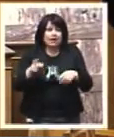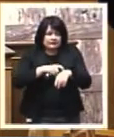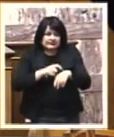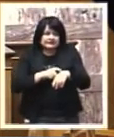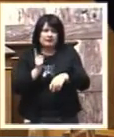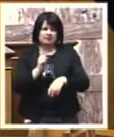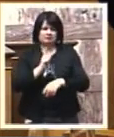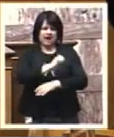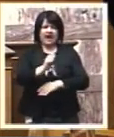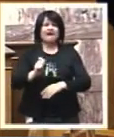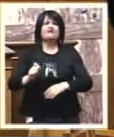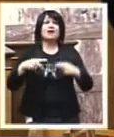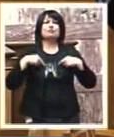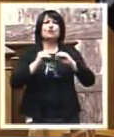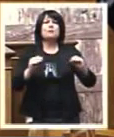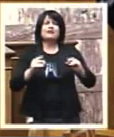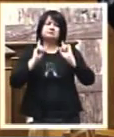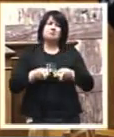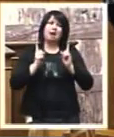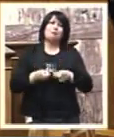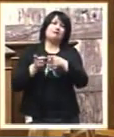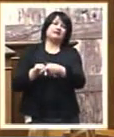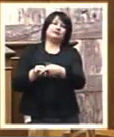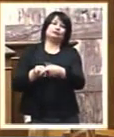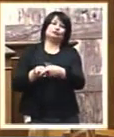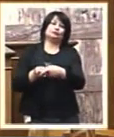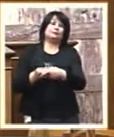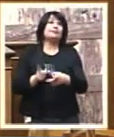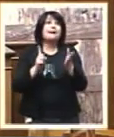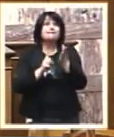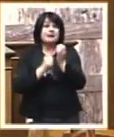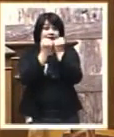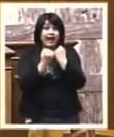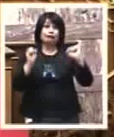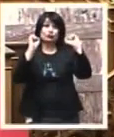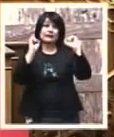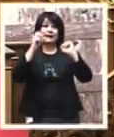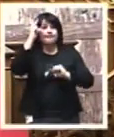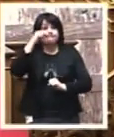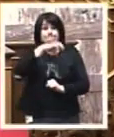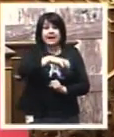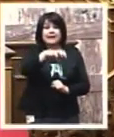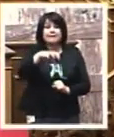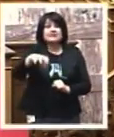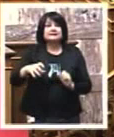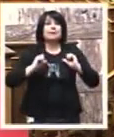στα γραφεία του Υπουργείου Παιδείας. Θα πρέπει λοιπόν αυτοτέλεια να υπάρχουν, να μπορούν να πάρουν